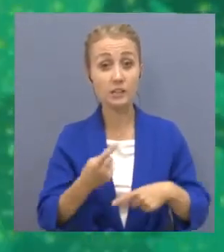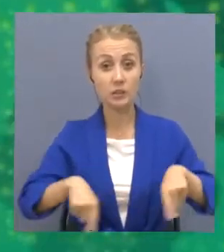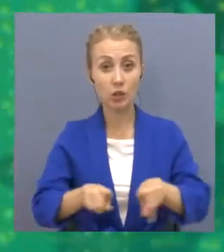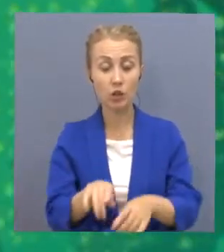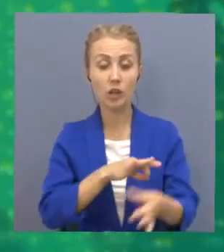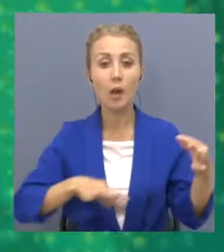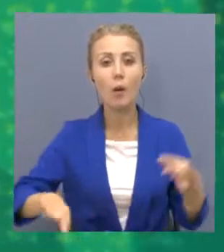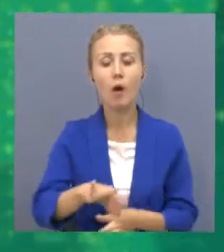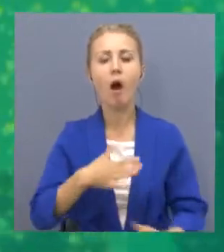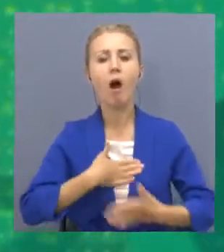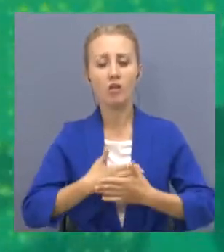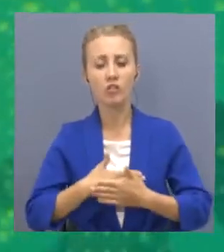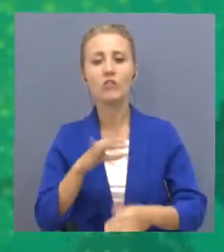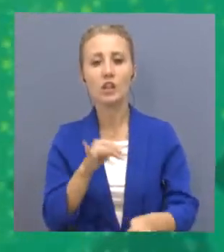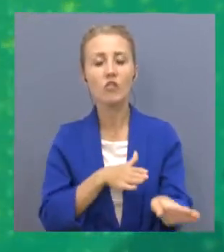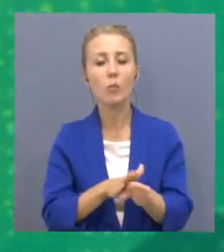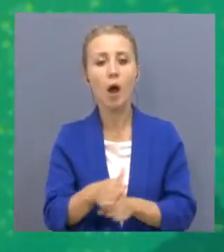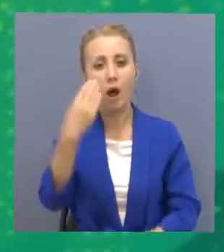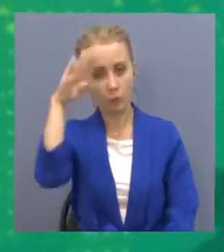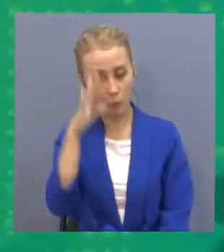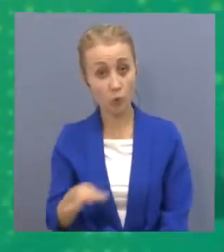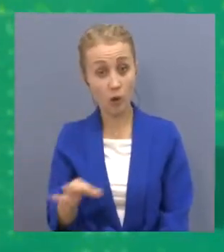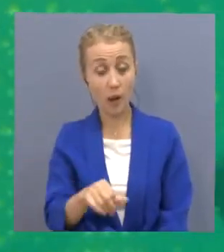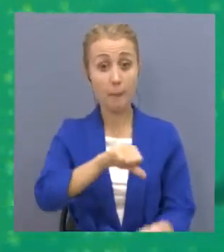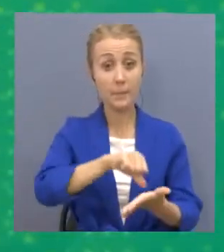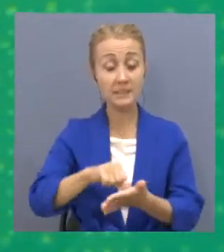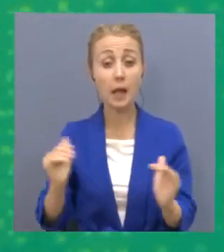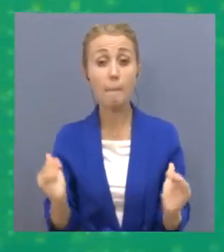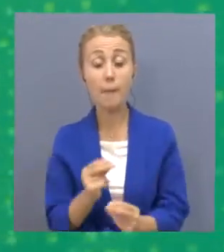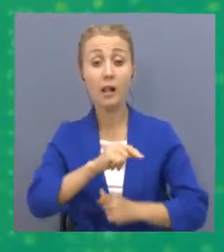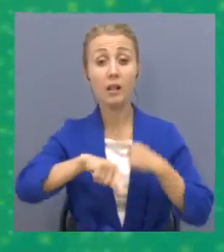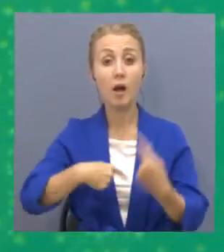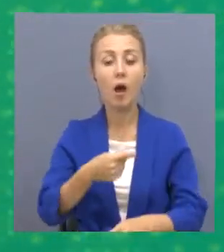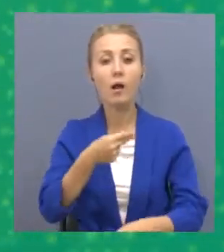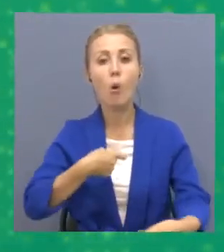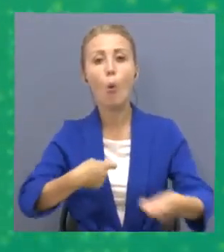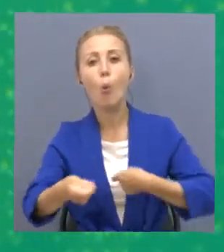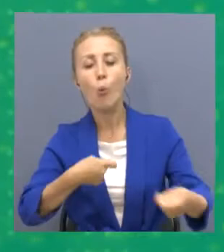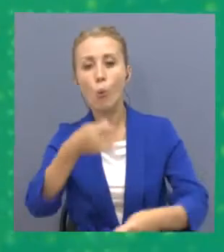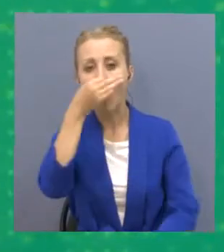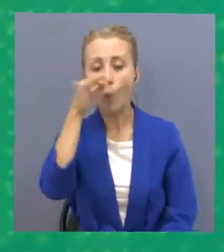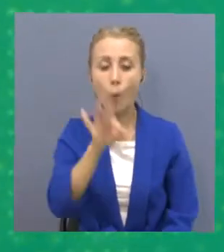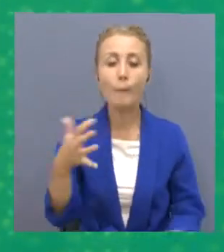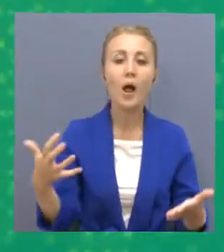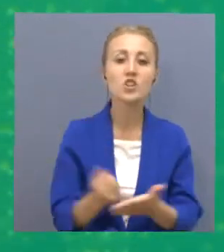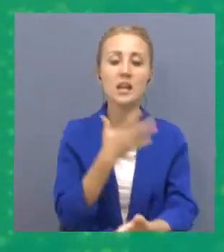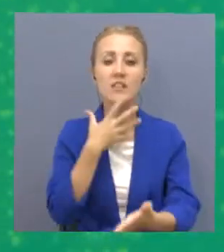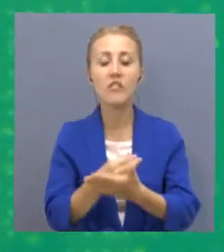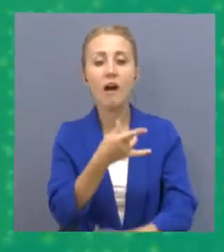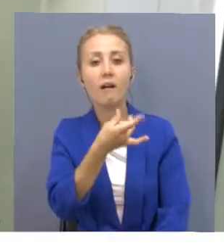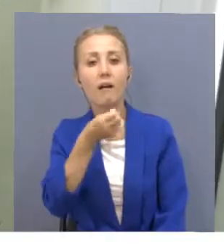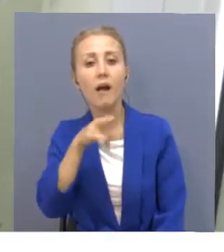и в Акмолинском регионе. Представители малого бизнеса с удовольствием делятся своим опытом получения грантов и развития своего